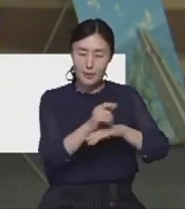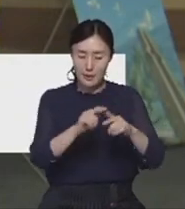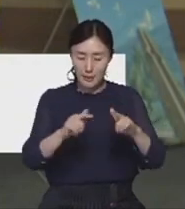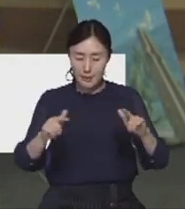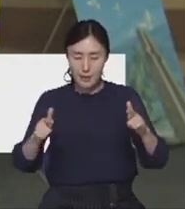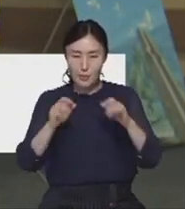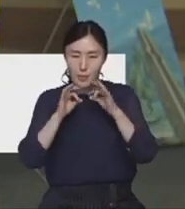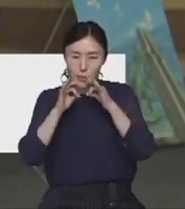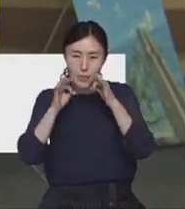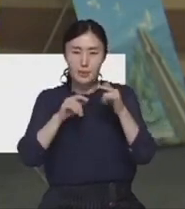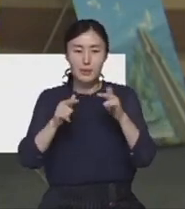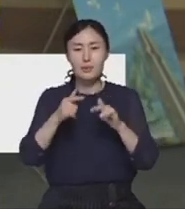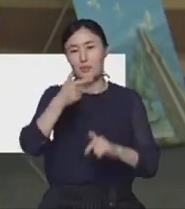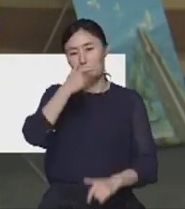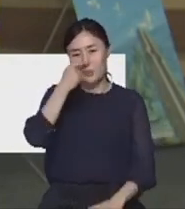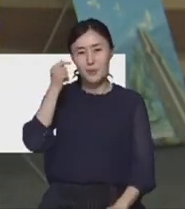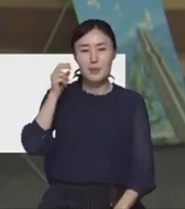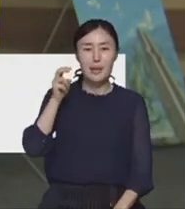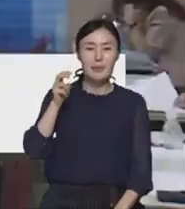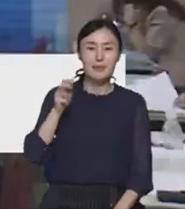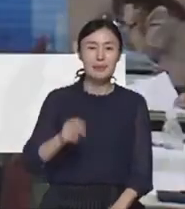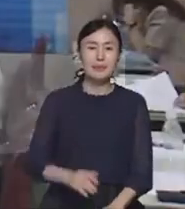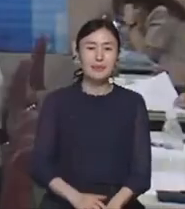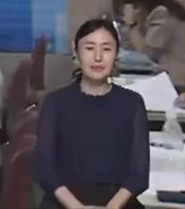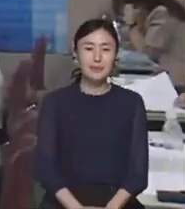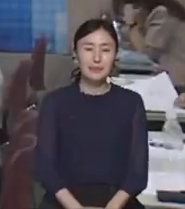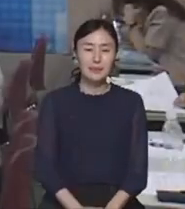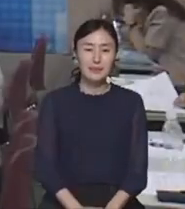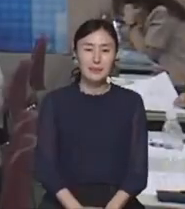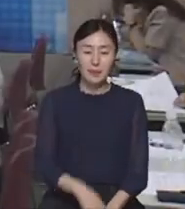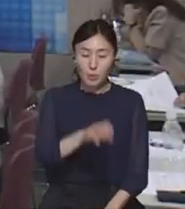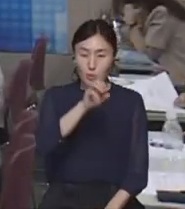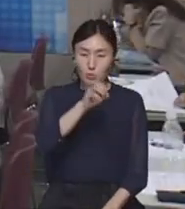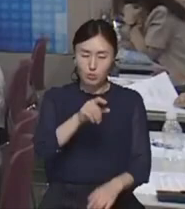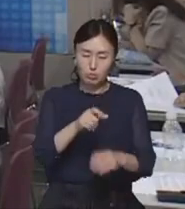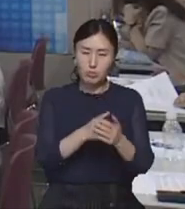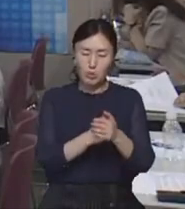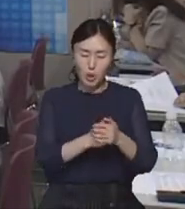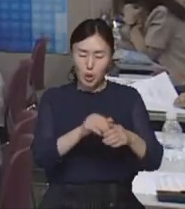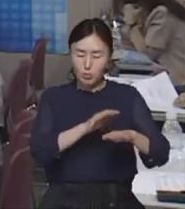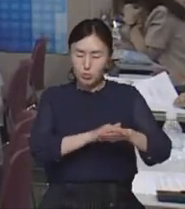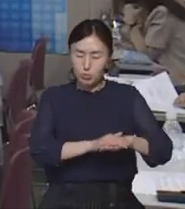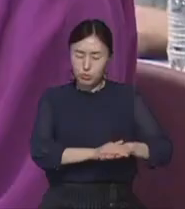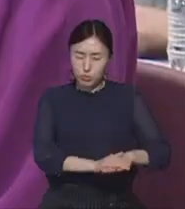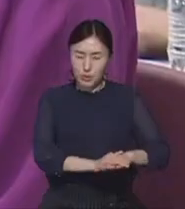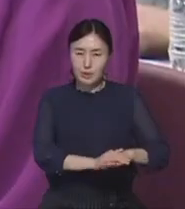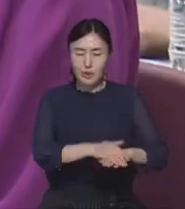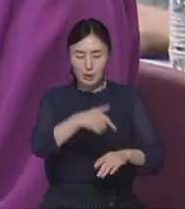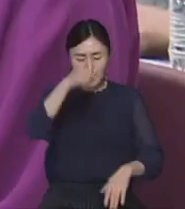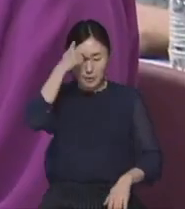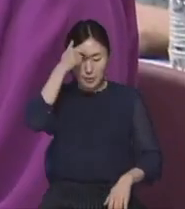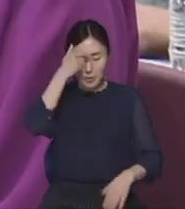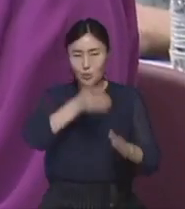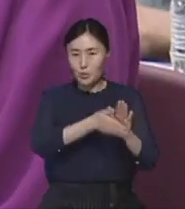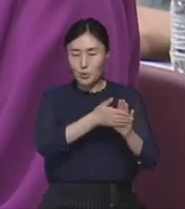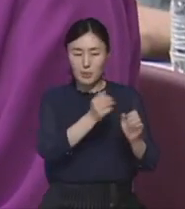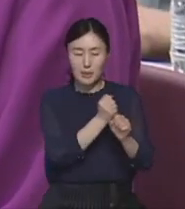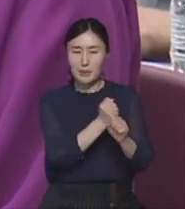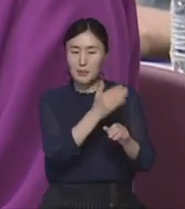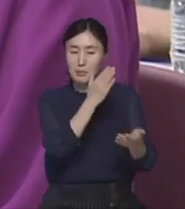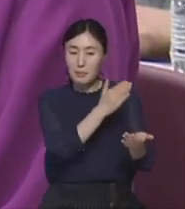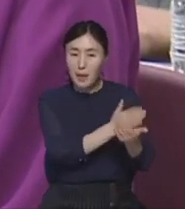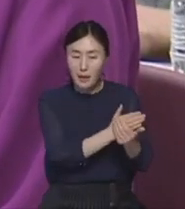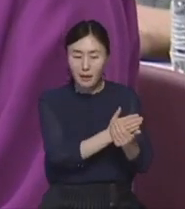다각적인 어떤 노력들이 좀 부족하지 않았나 생각됩니다. 광주를 더 이상 낙후된 과거의 도시로 두어서는 안 된다는